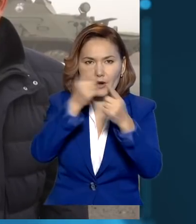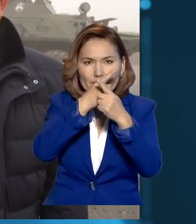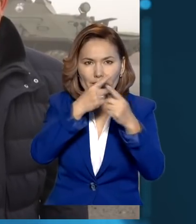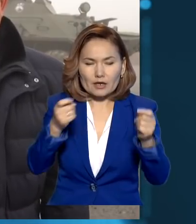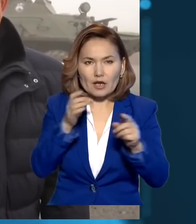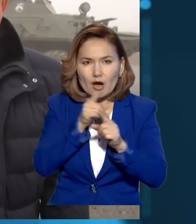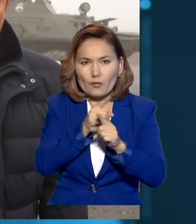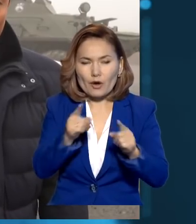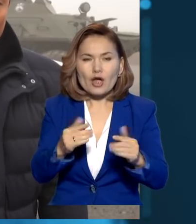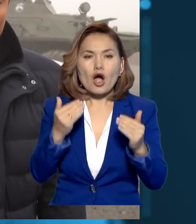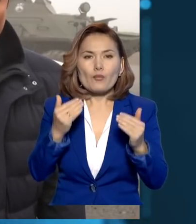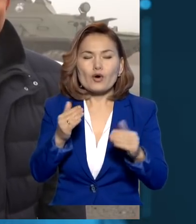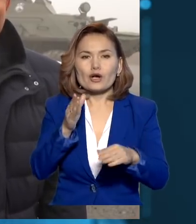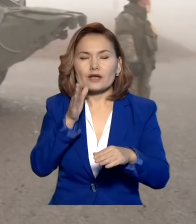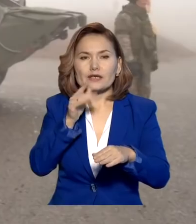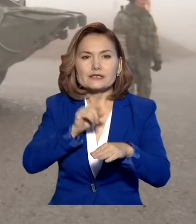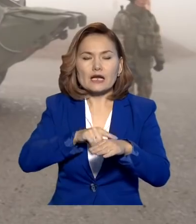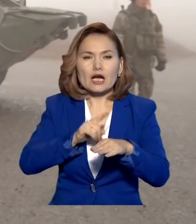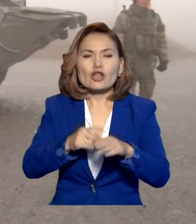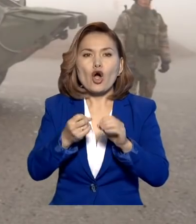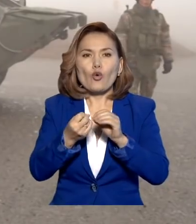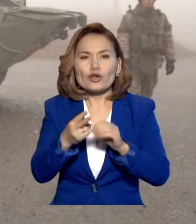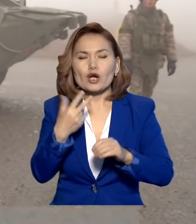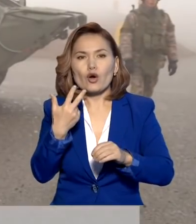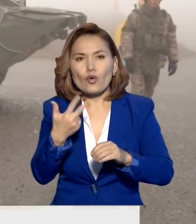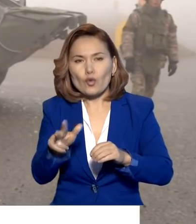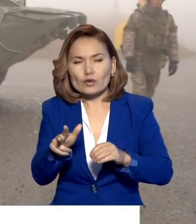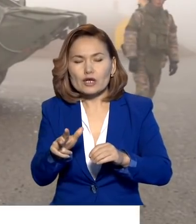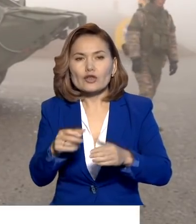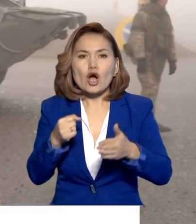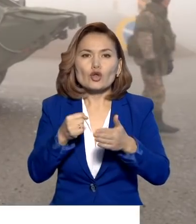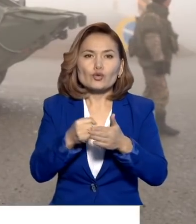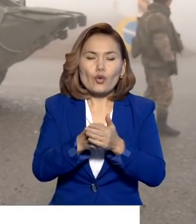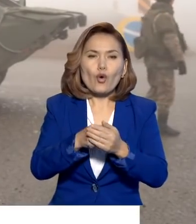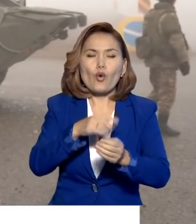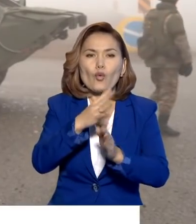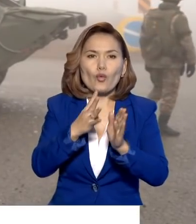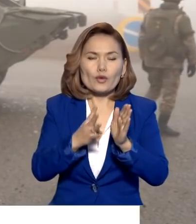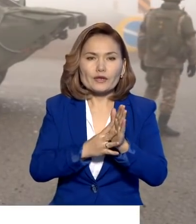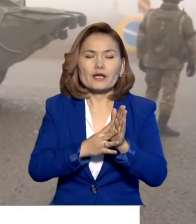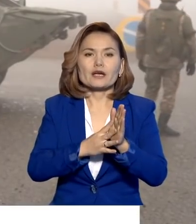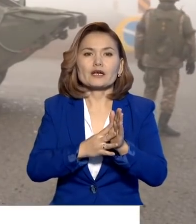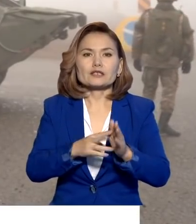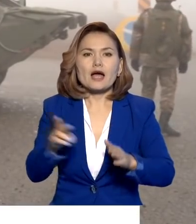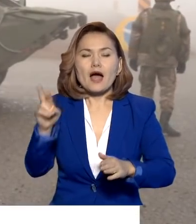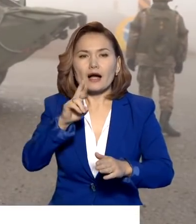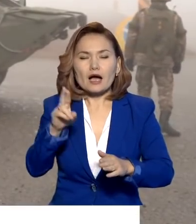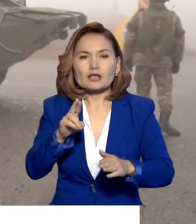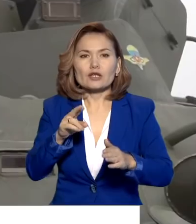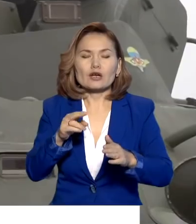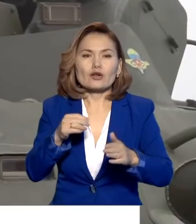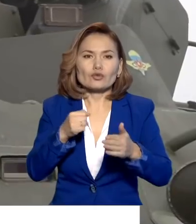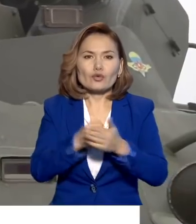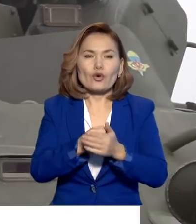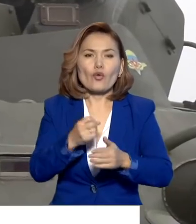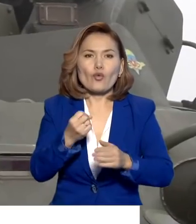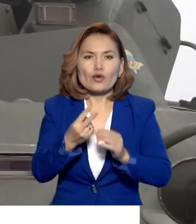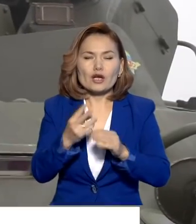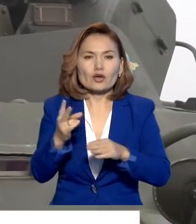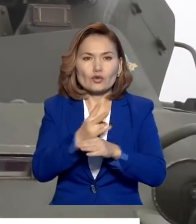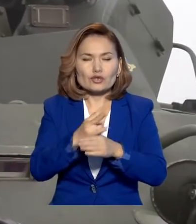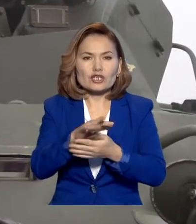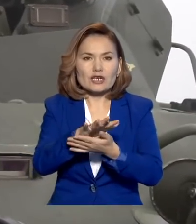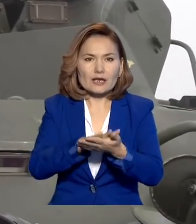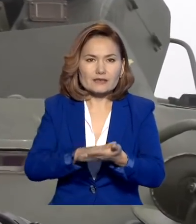кезеңі бүгін сағат 12:30-дан 19 қаңтардың түнгі сағат 12:00-ге дейін жалғасатын болады. Сондай-ақ өздеріңіз